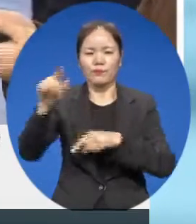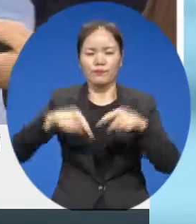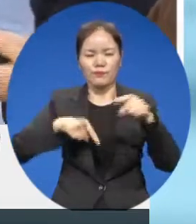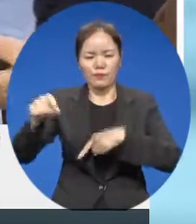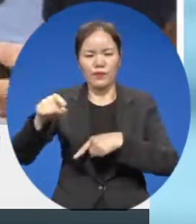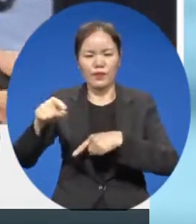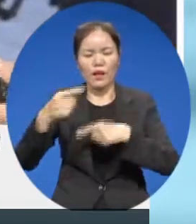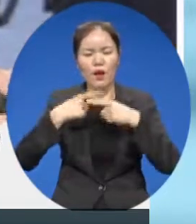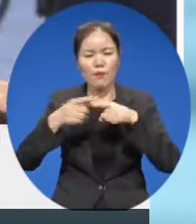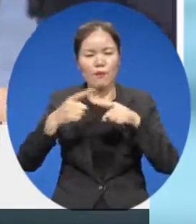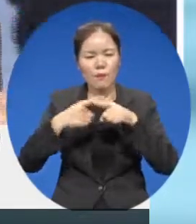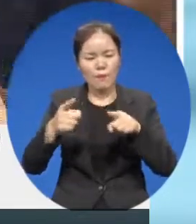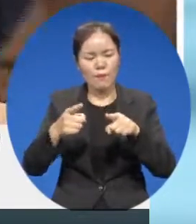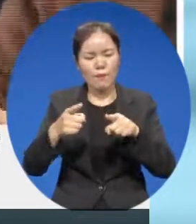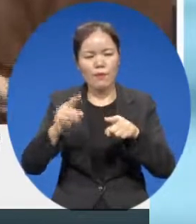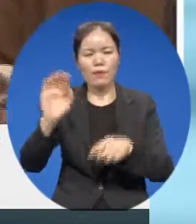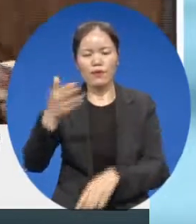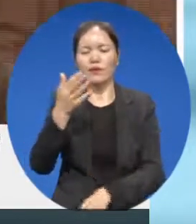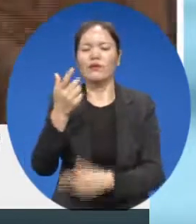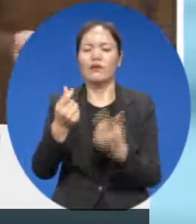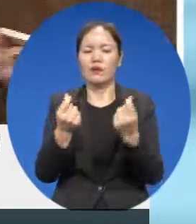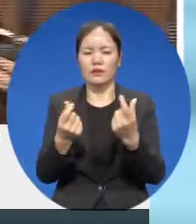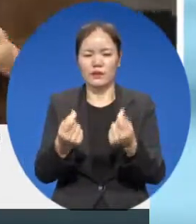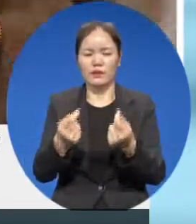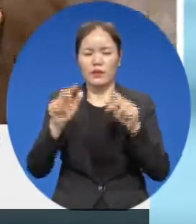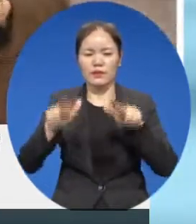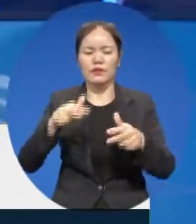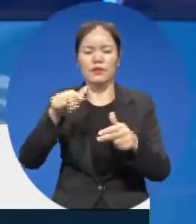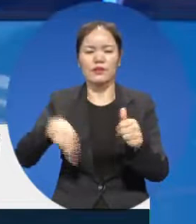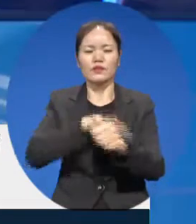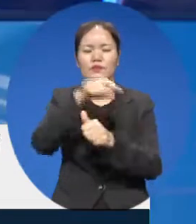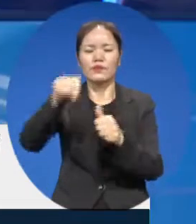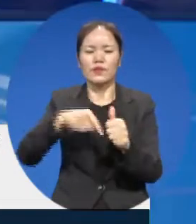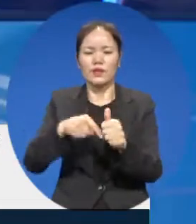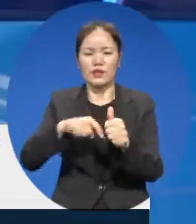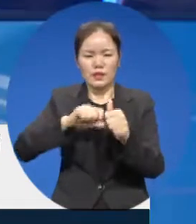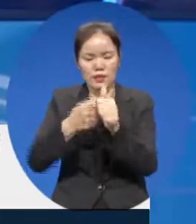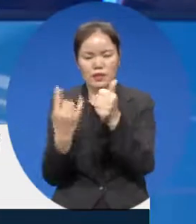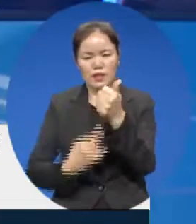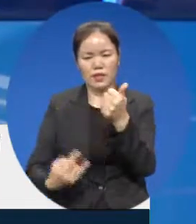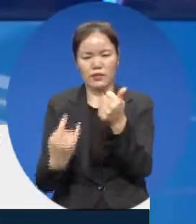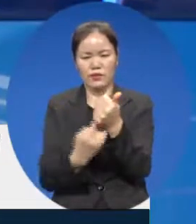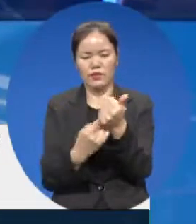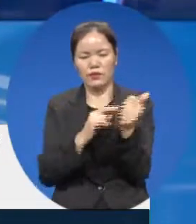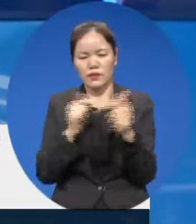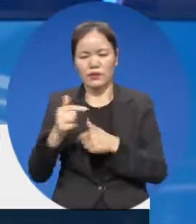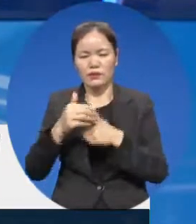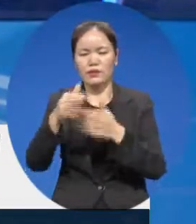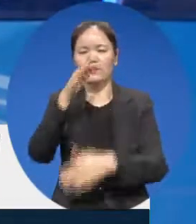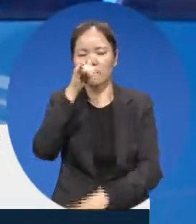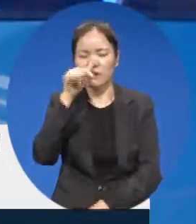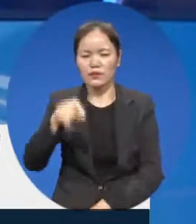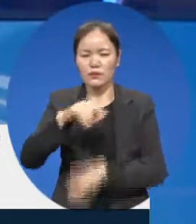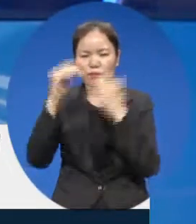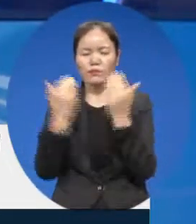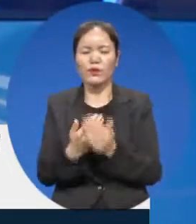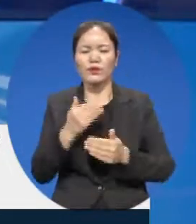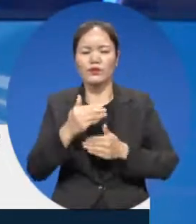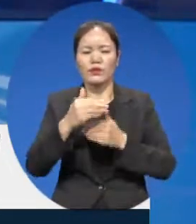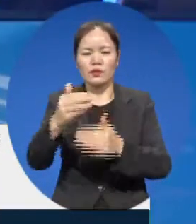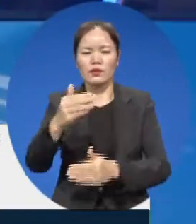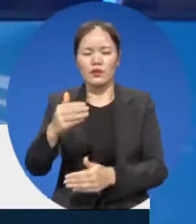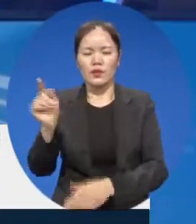있다 그래서 지금 상황에서 연상을 총장 입장에서는 지금 현재 보니 징계위원회에 여러 가지 절차를 밟게 되는데 그 모든 과정이 전 차기는